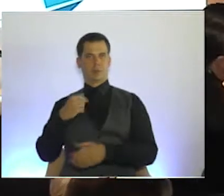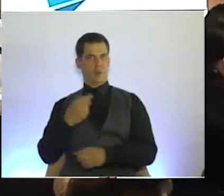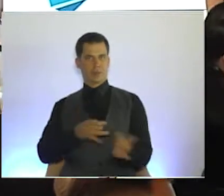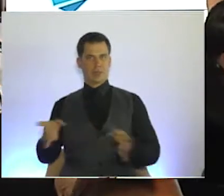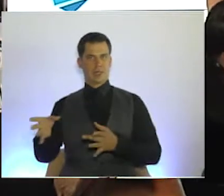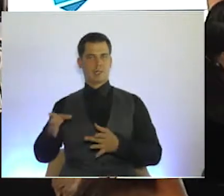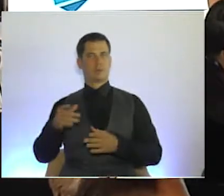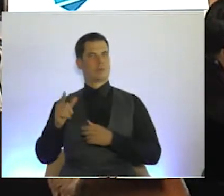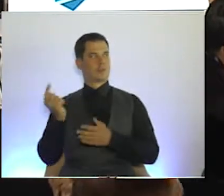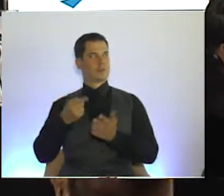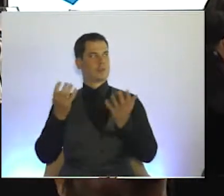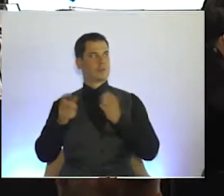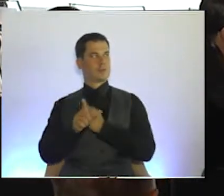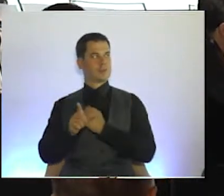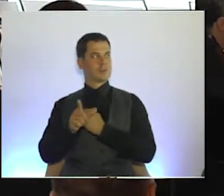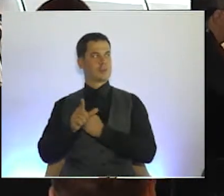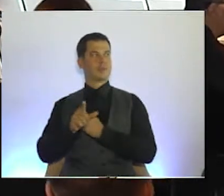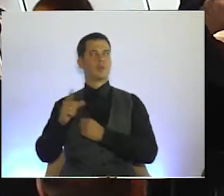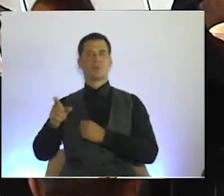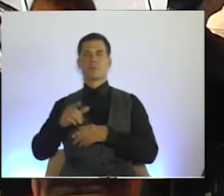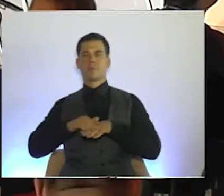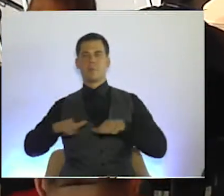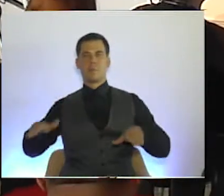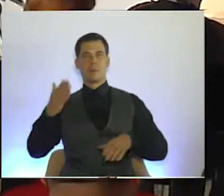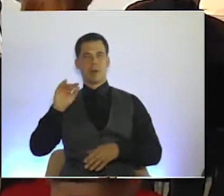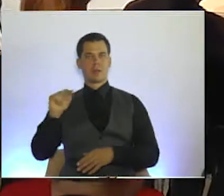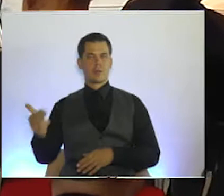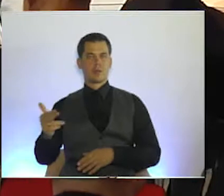Pan Tomasz Sierac, dyrektor Wojewódzkiego Urzędu Pracy w Warszawie.